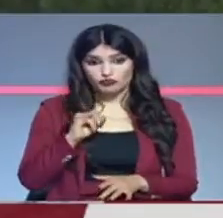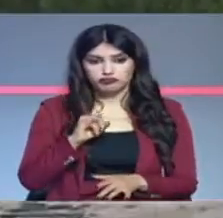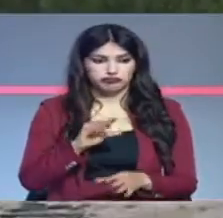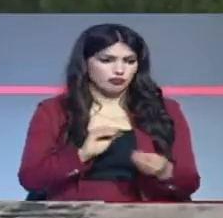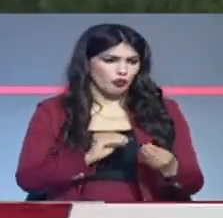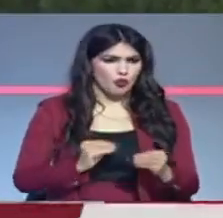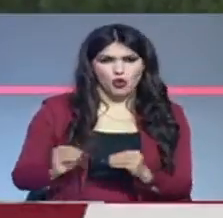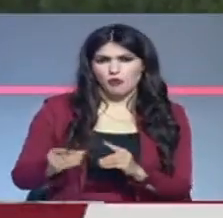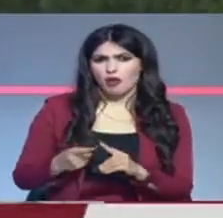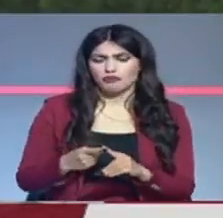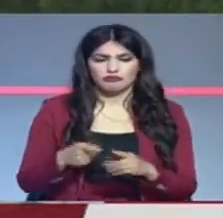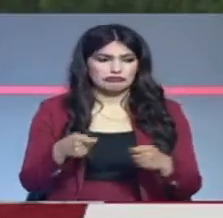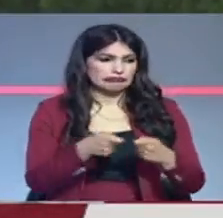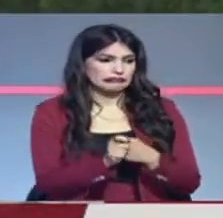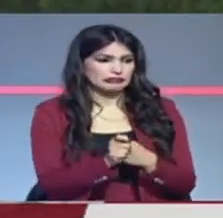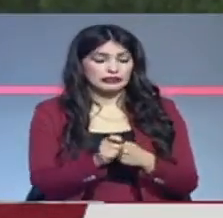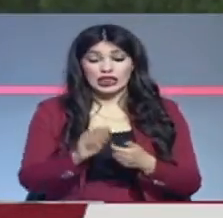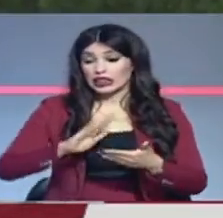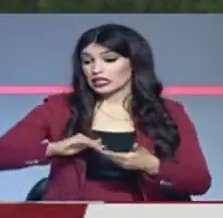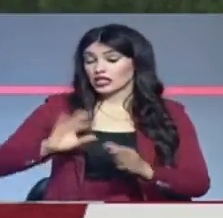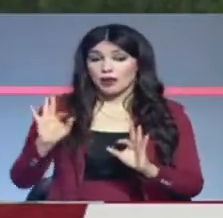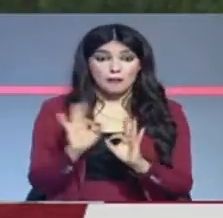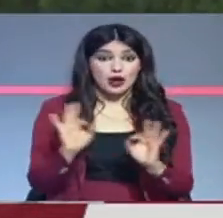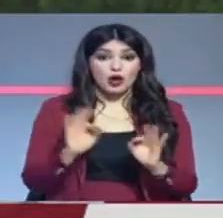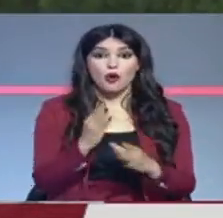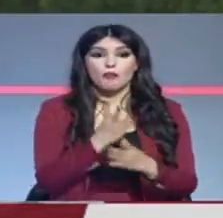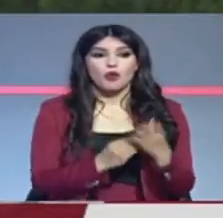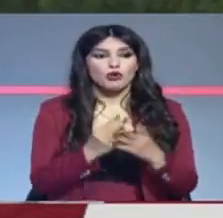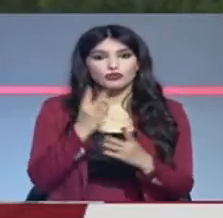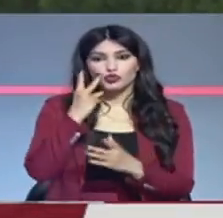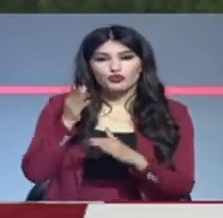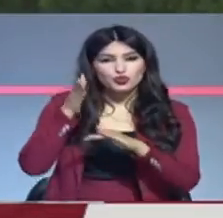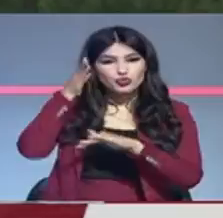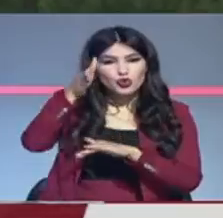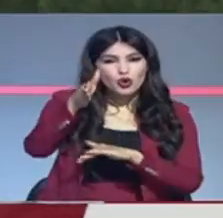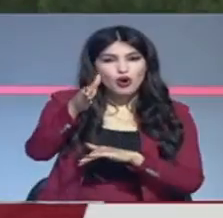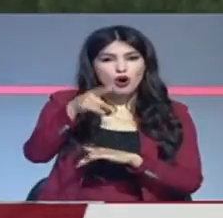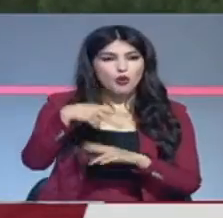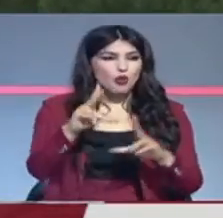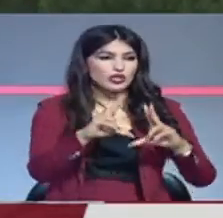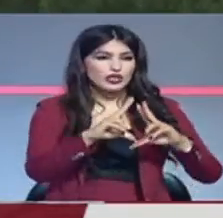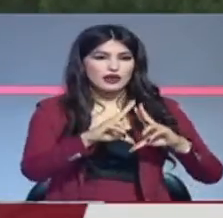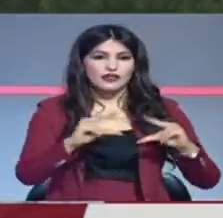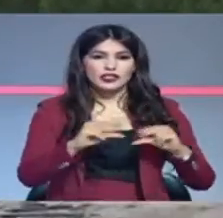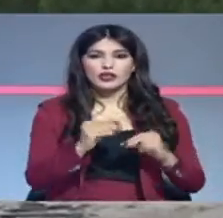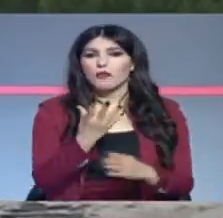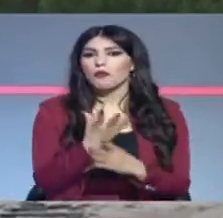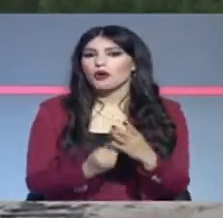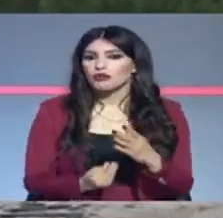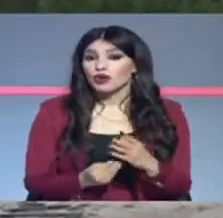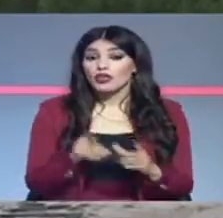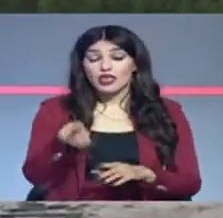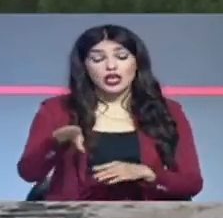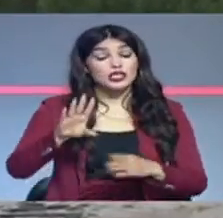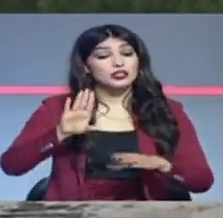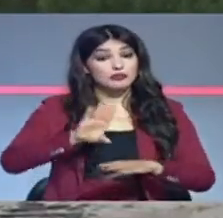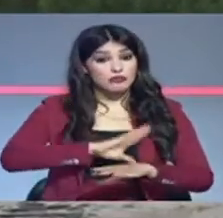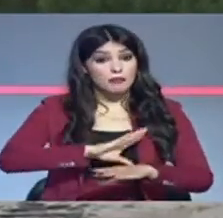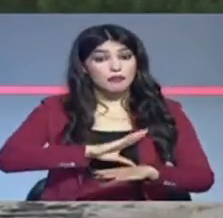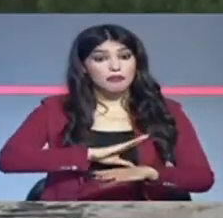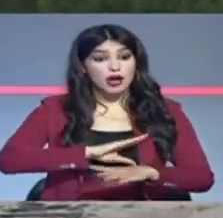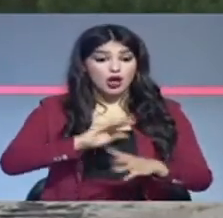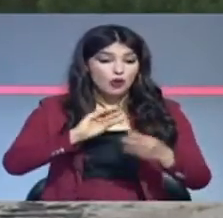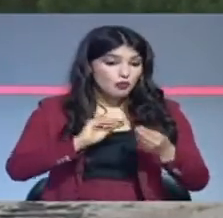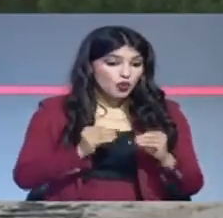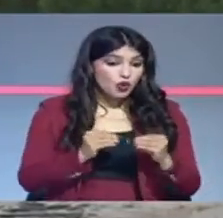غير متناغم غير متناسق يفتقد للرؤيه والوضوح وهذا نتيجه الخلاف الكبير اللي